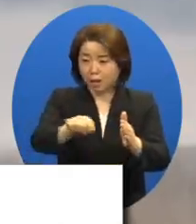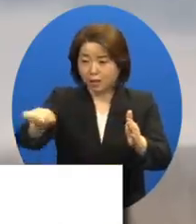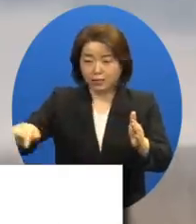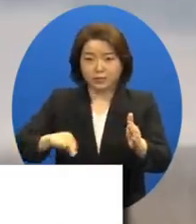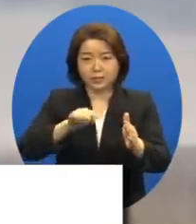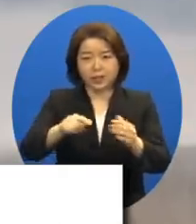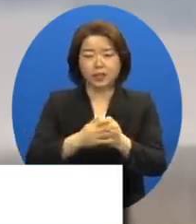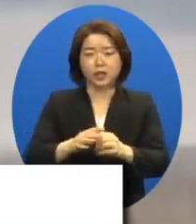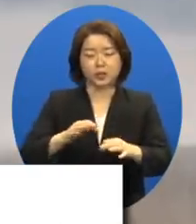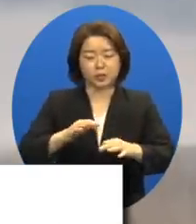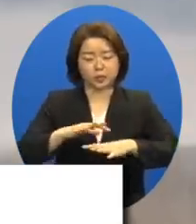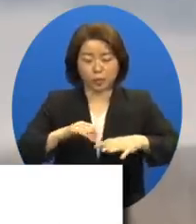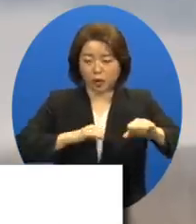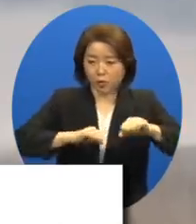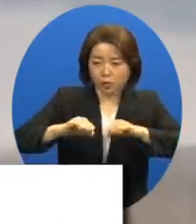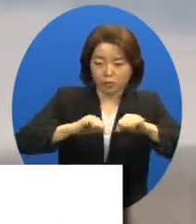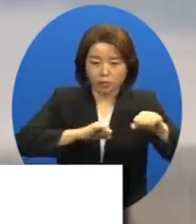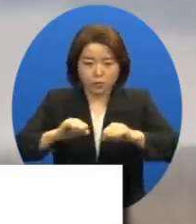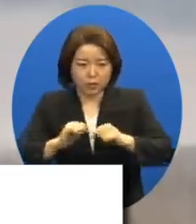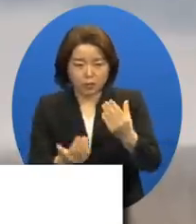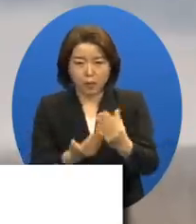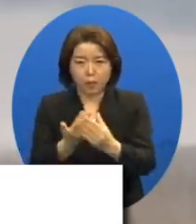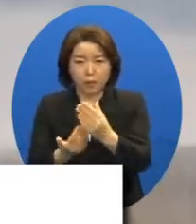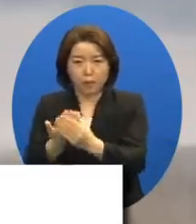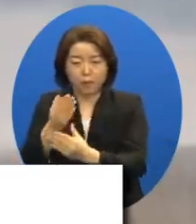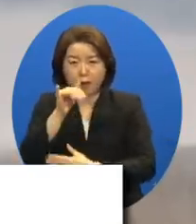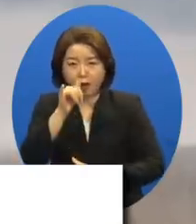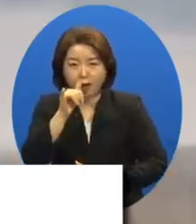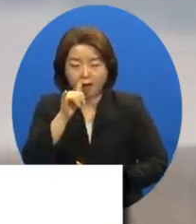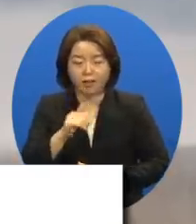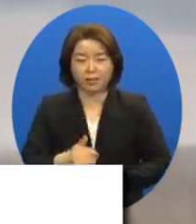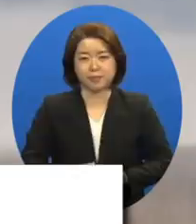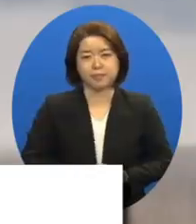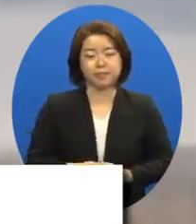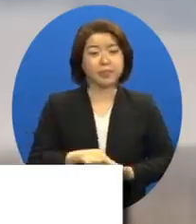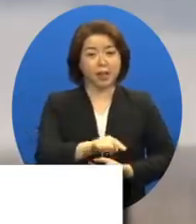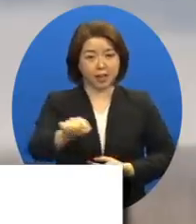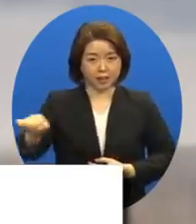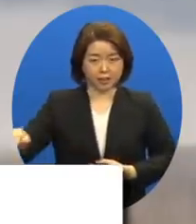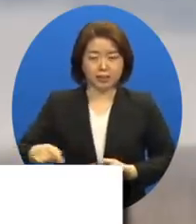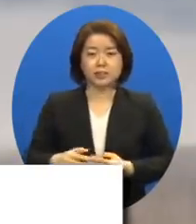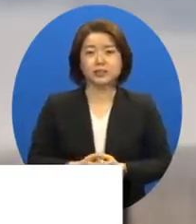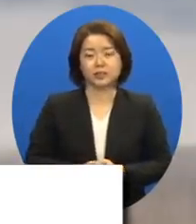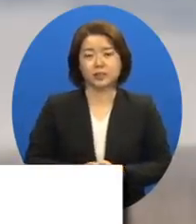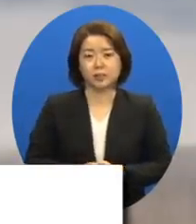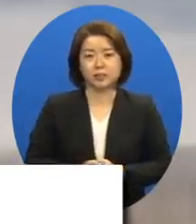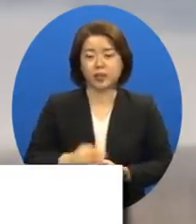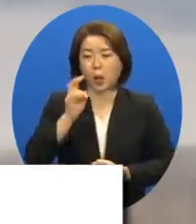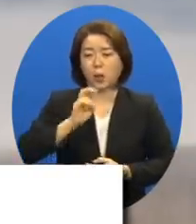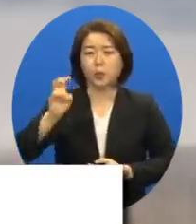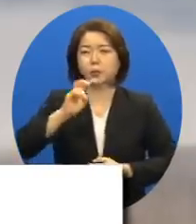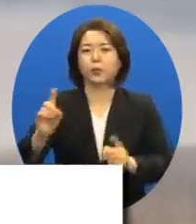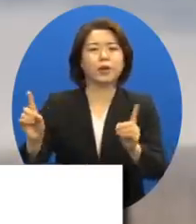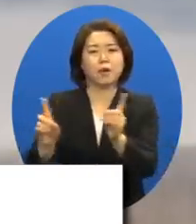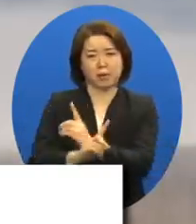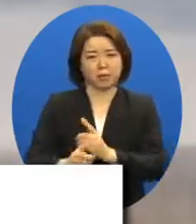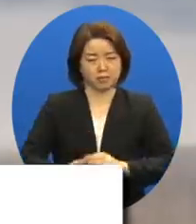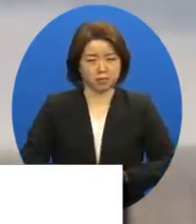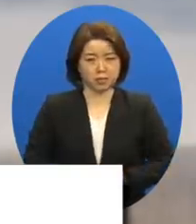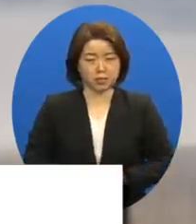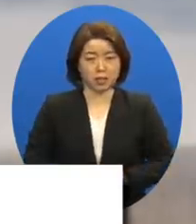놀라운 움직임이 일어나게 쓰겠습니다 그들은 노래가 달라졌습니다